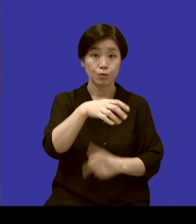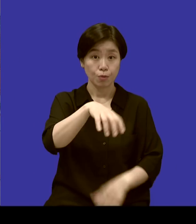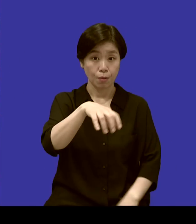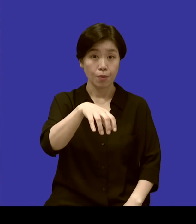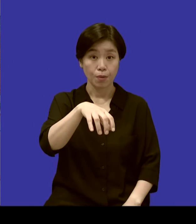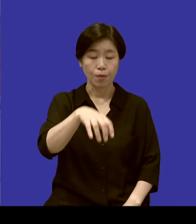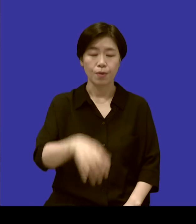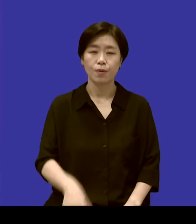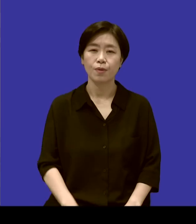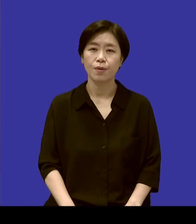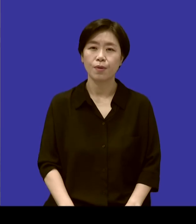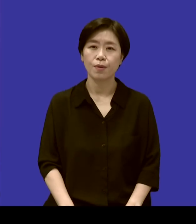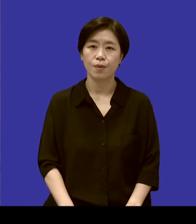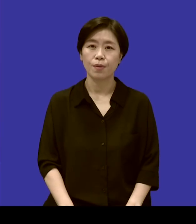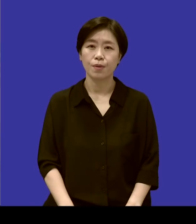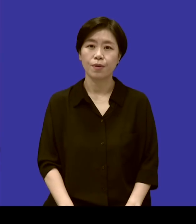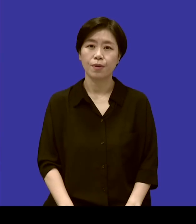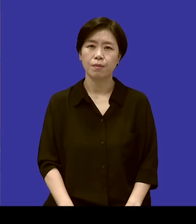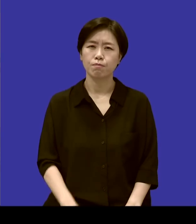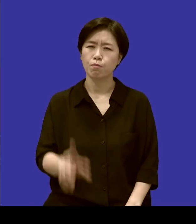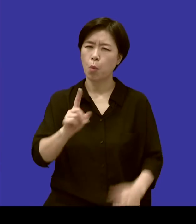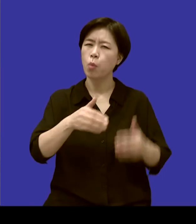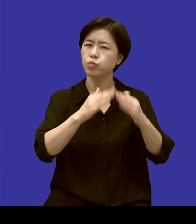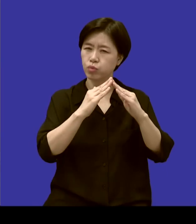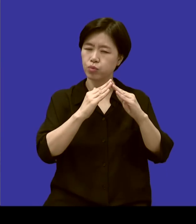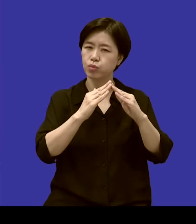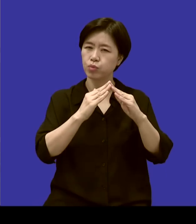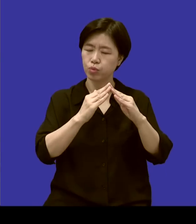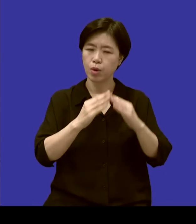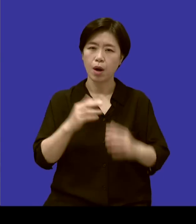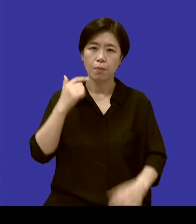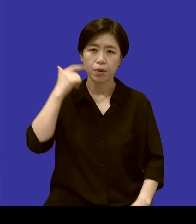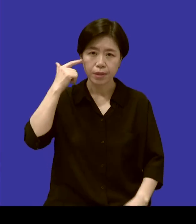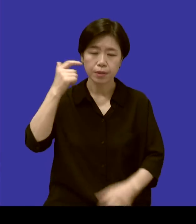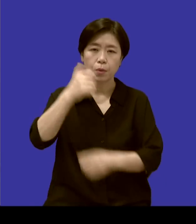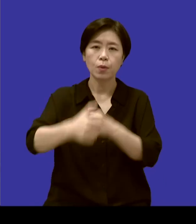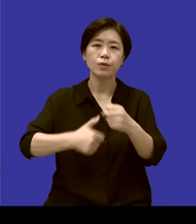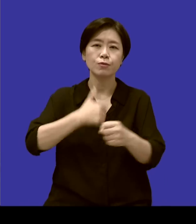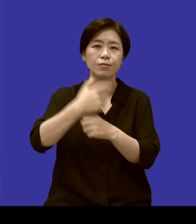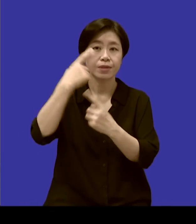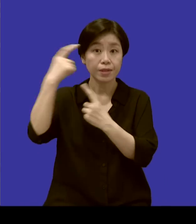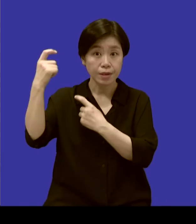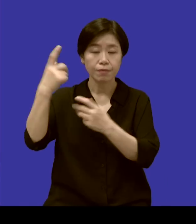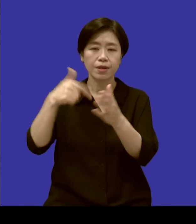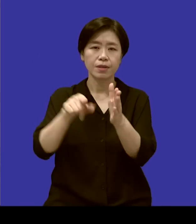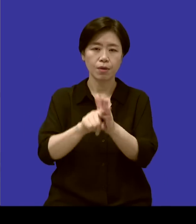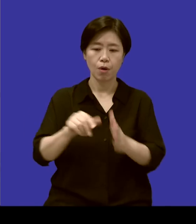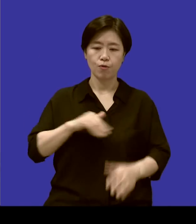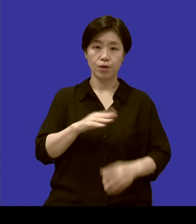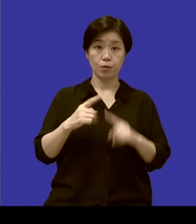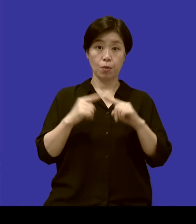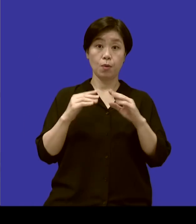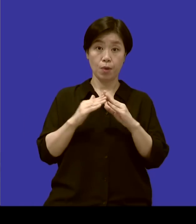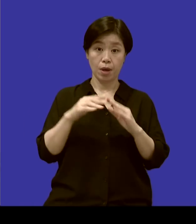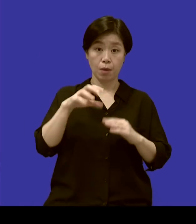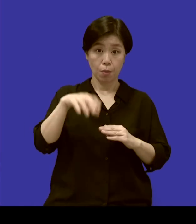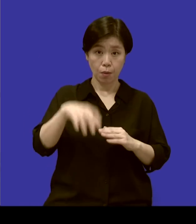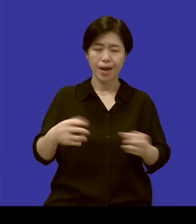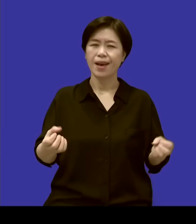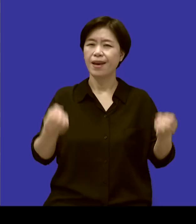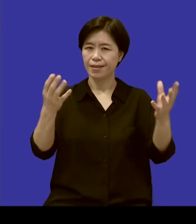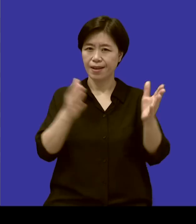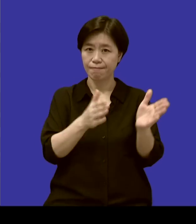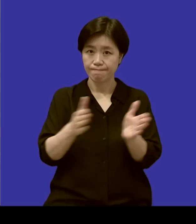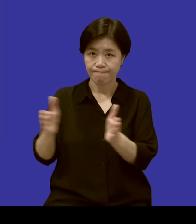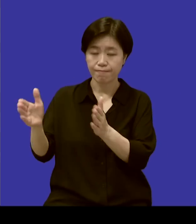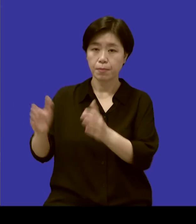제주열방대 아시죠? 예, 예, 예, 우리 예. 창시자 로렌 커리맨 목사님이 50주년 기념을 저희 교회에서 했어요. 예, 예. 그래서 너무